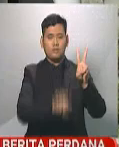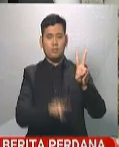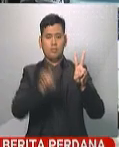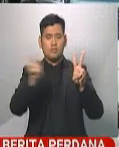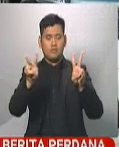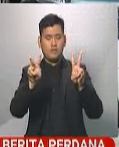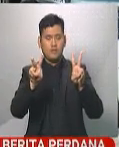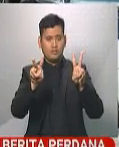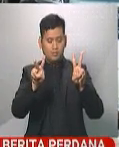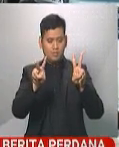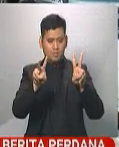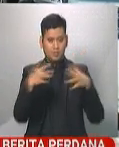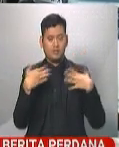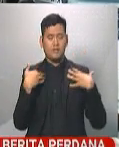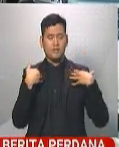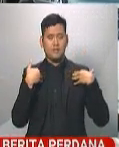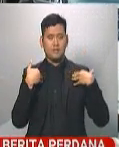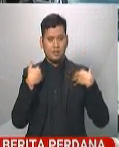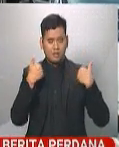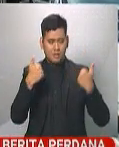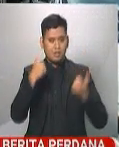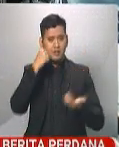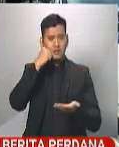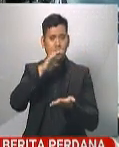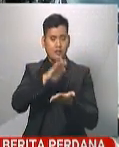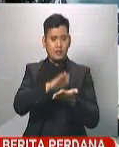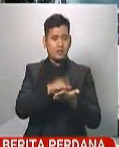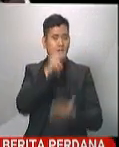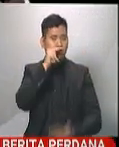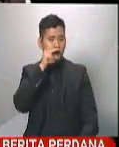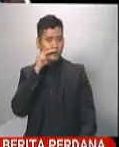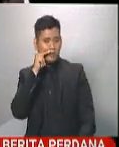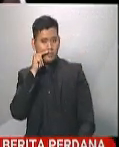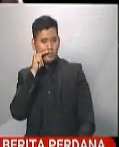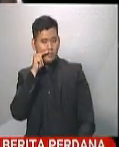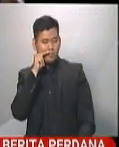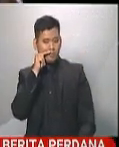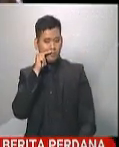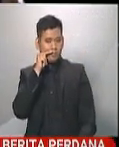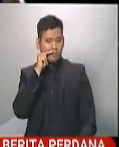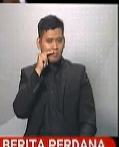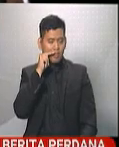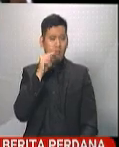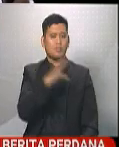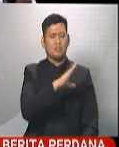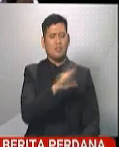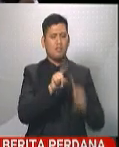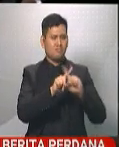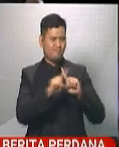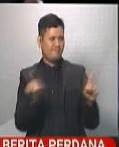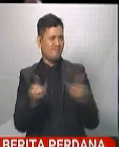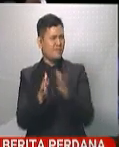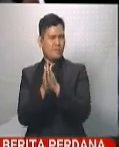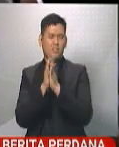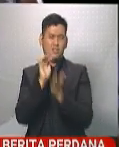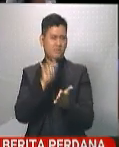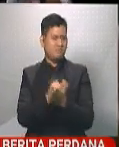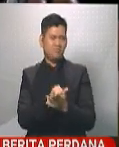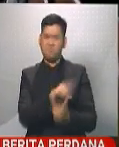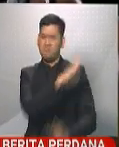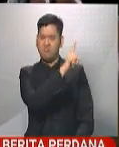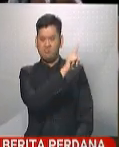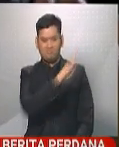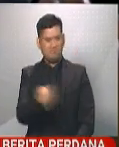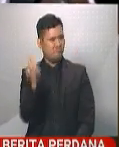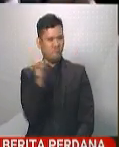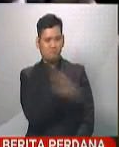keadaan kesihatan tertuduh diserahkan kepada mahkamah. Pendakwa raya Datuk Seri Gopal Sri Rambagamena pun membantah permohonan tersebut dengan